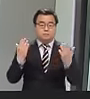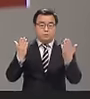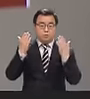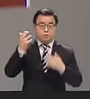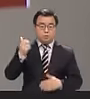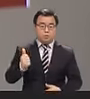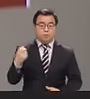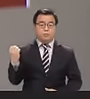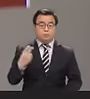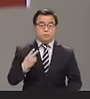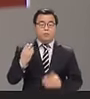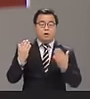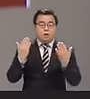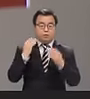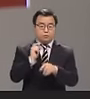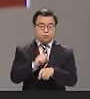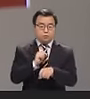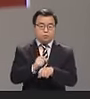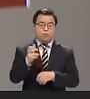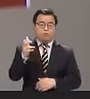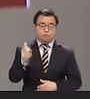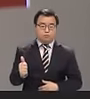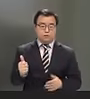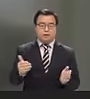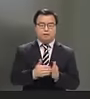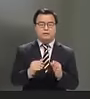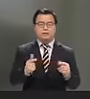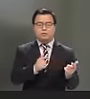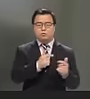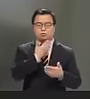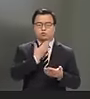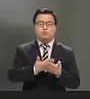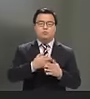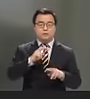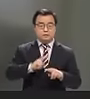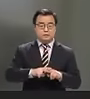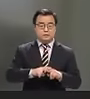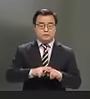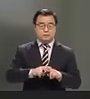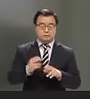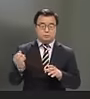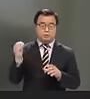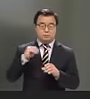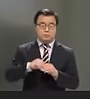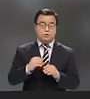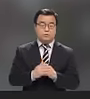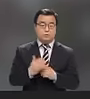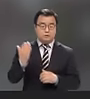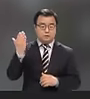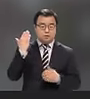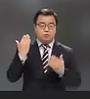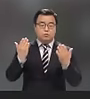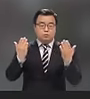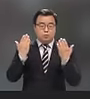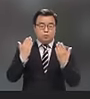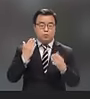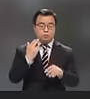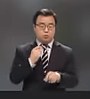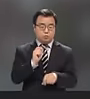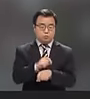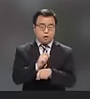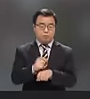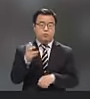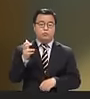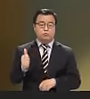전 교무부장 등 주요 보직 교사들이 포함되어 있습니다. 특히 전 교무부장은 성추행을 하고도